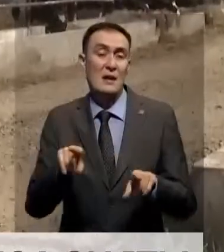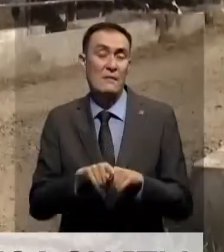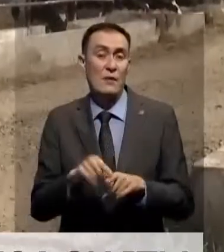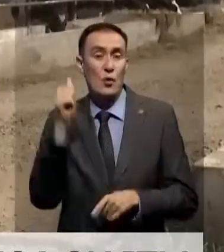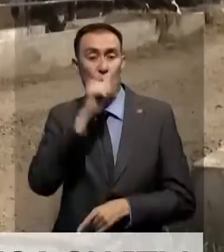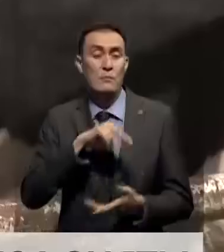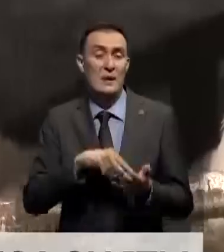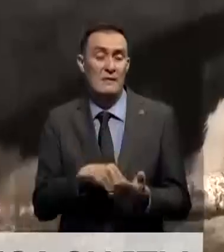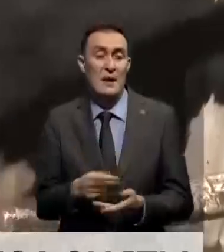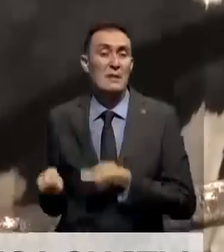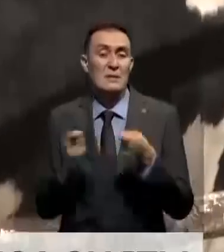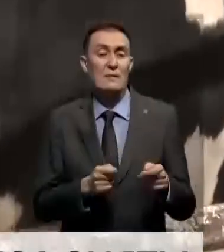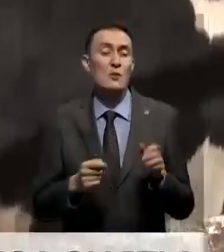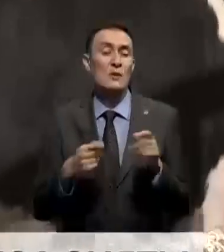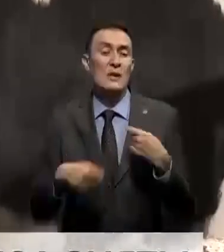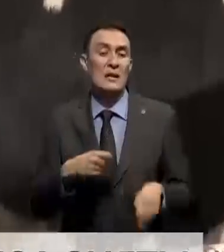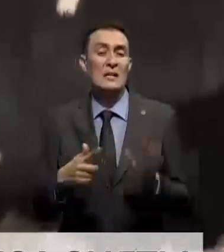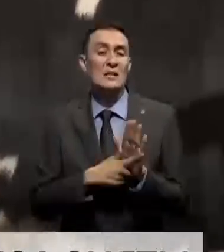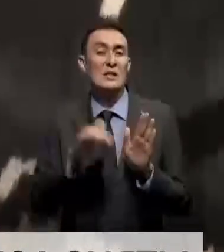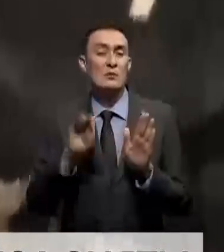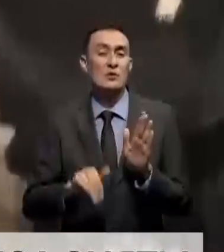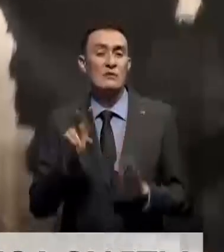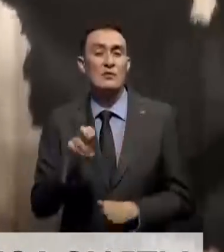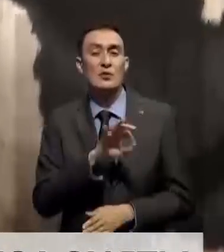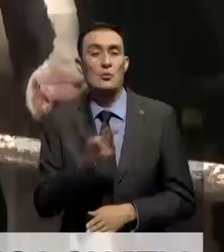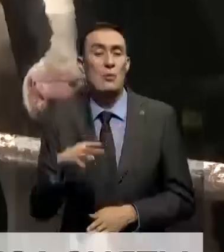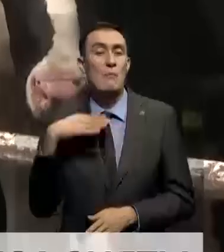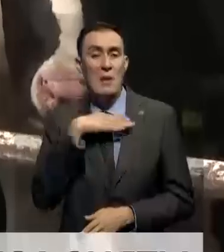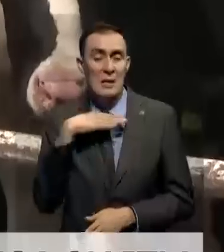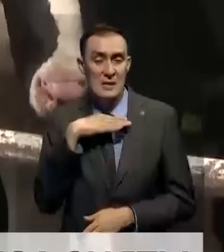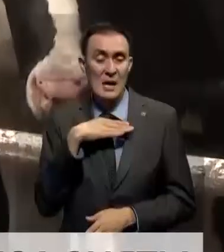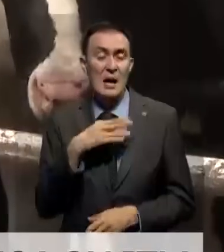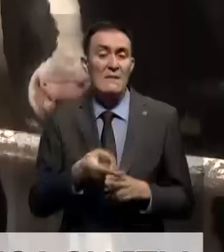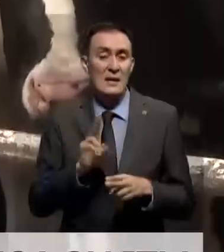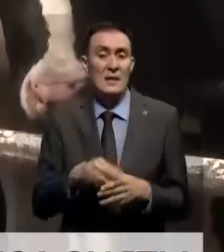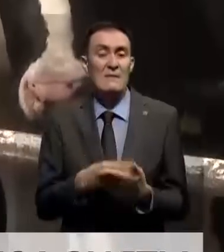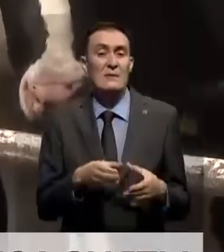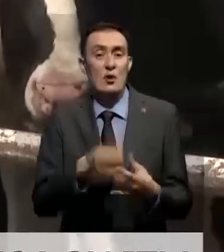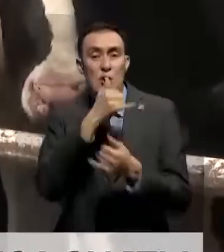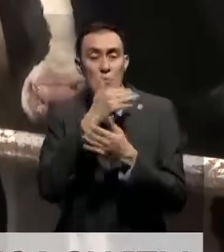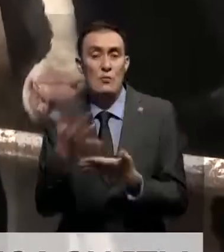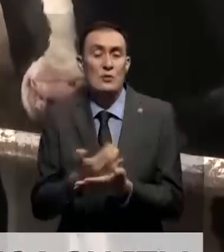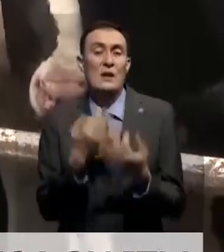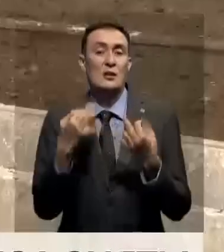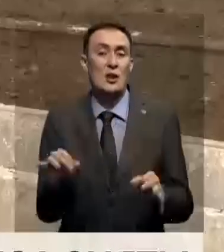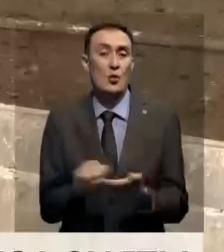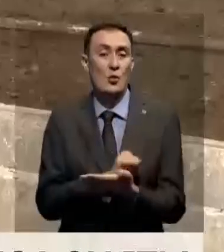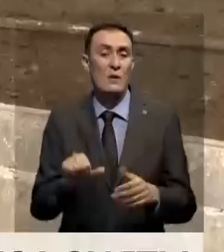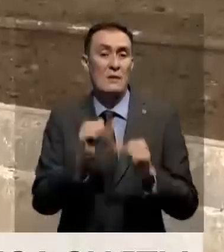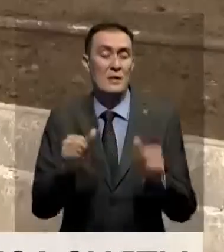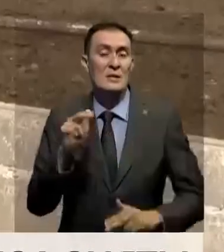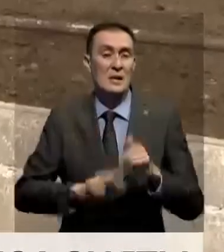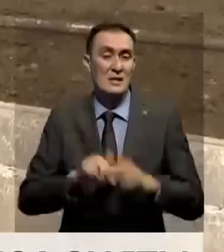В год там планировали поставлять на рынок 7200 тонн мяса. Вместе с этим инвестор не мог получить и разрешительные документы